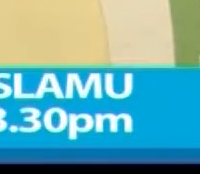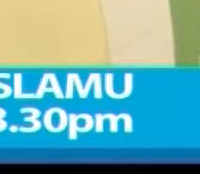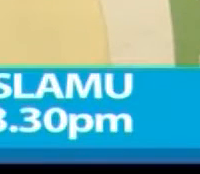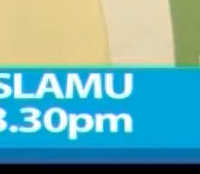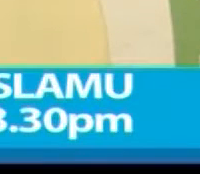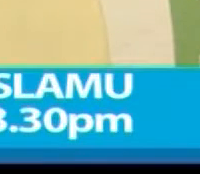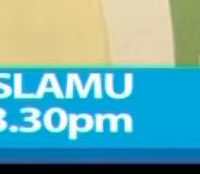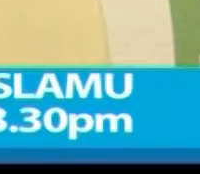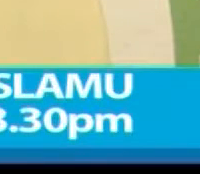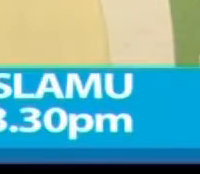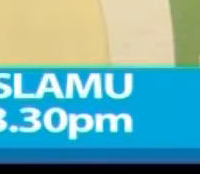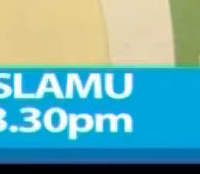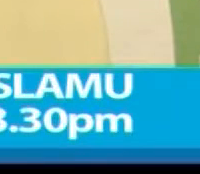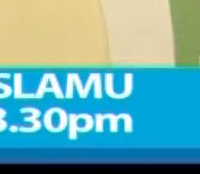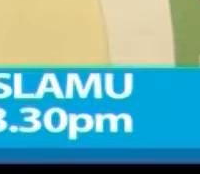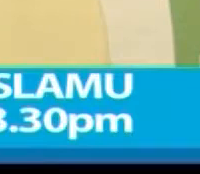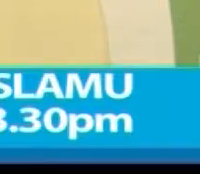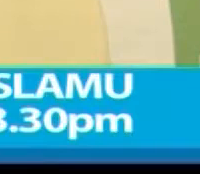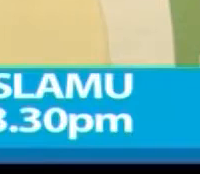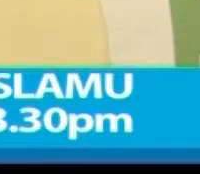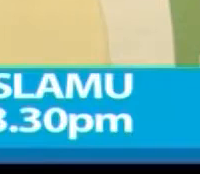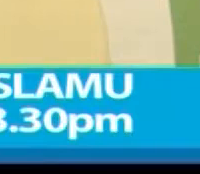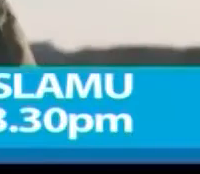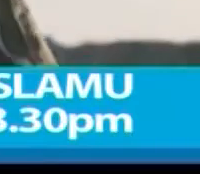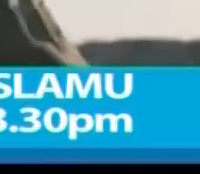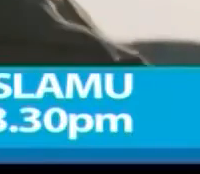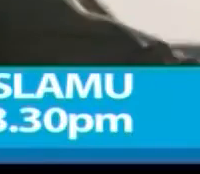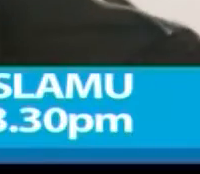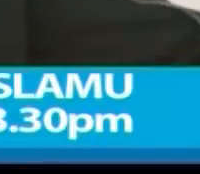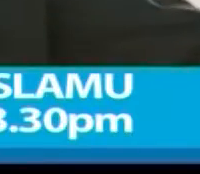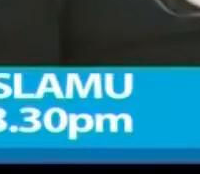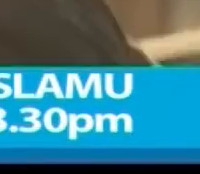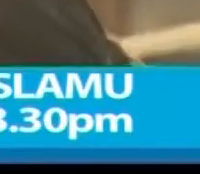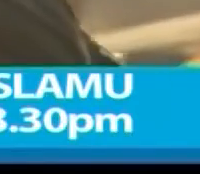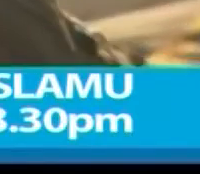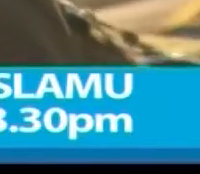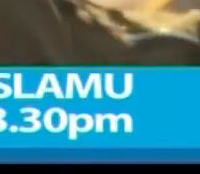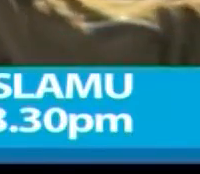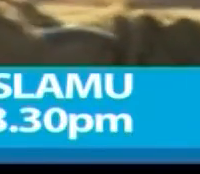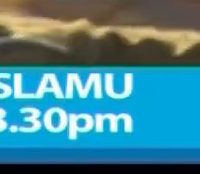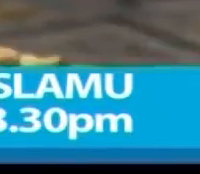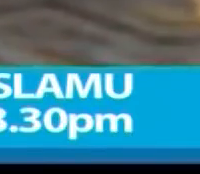alayhi wa sallam hawaezi kujumuika katika upotevu.